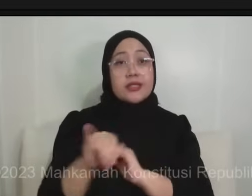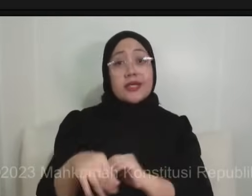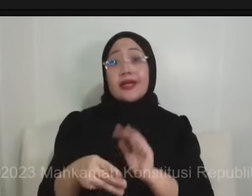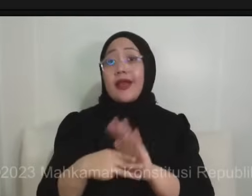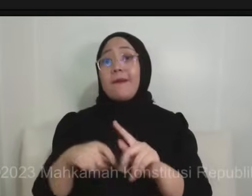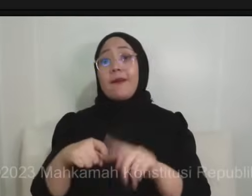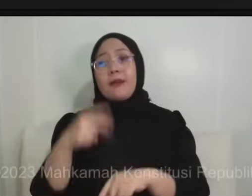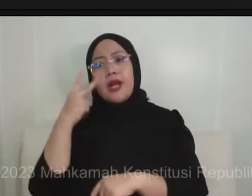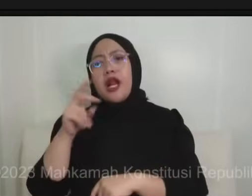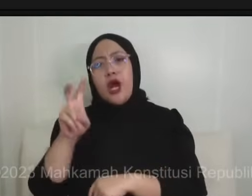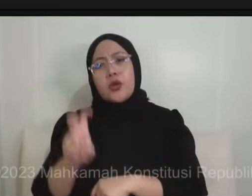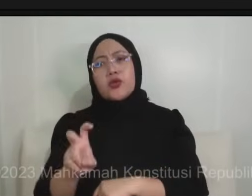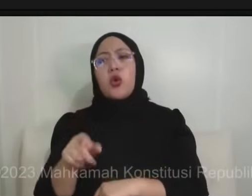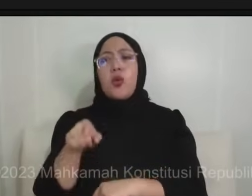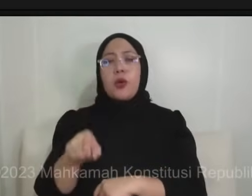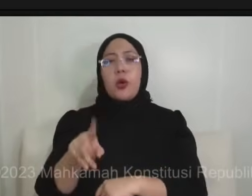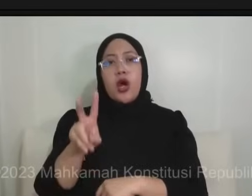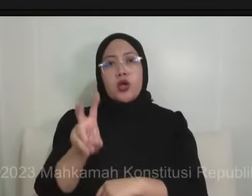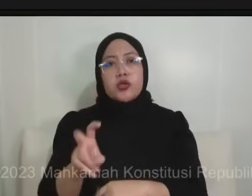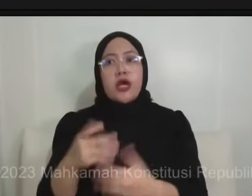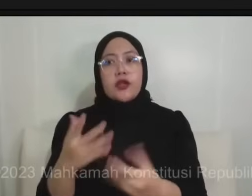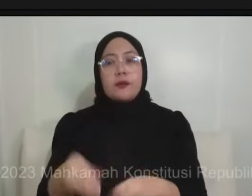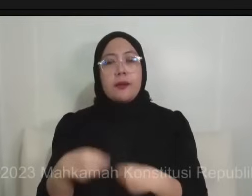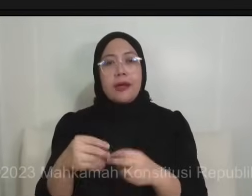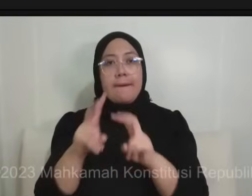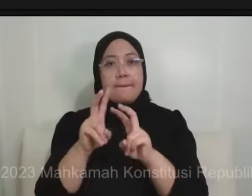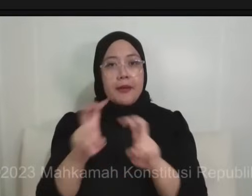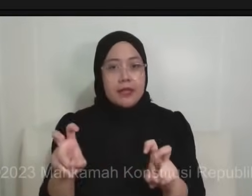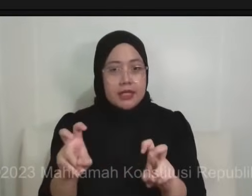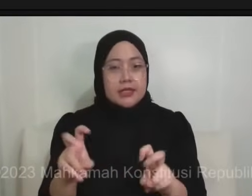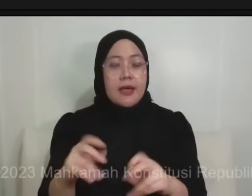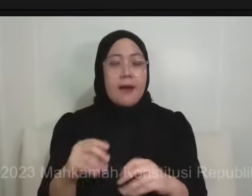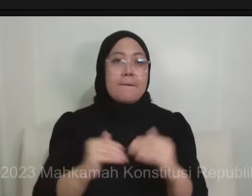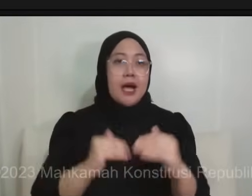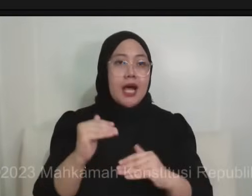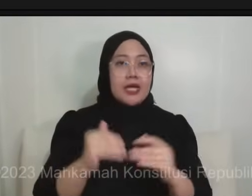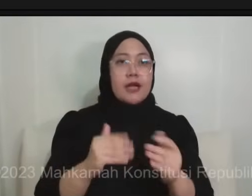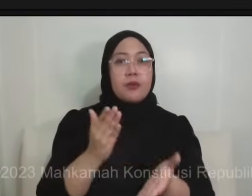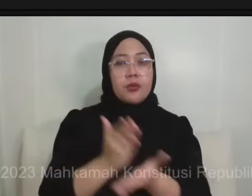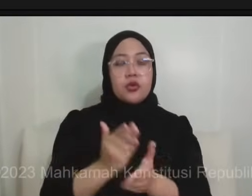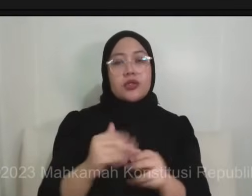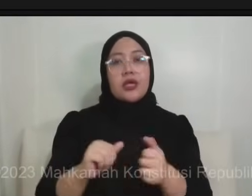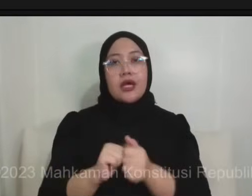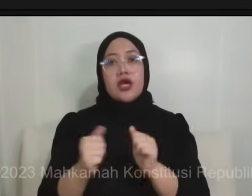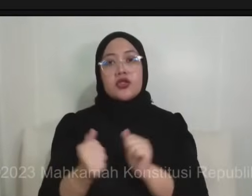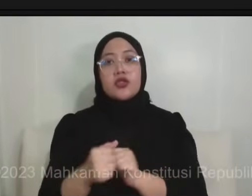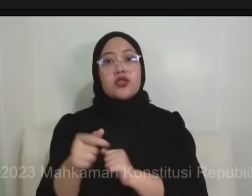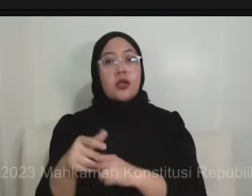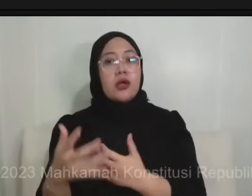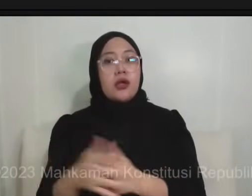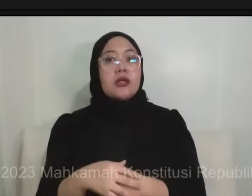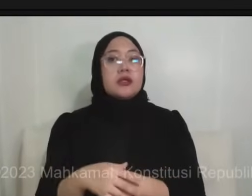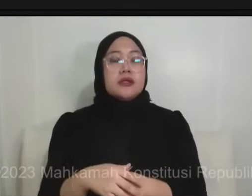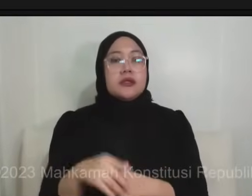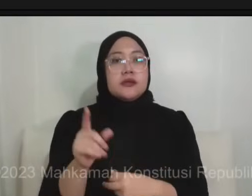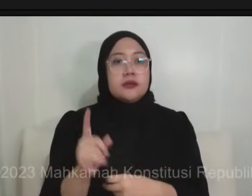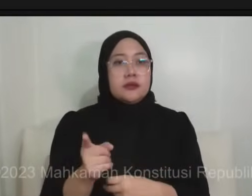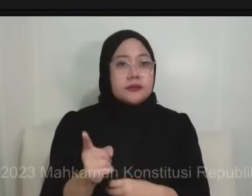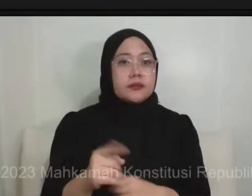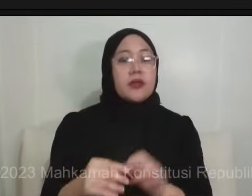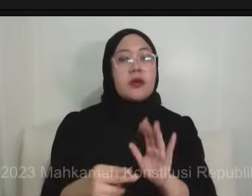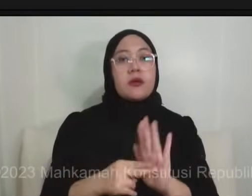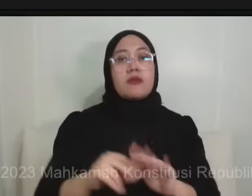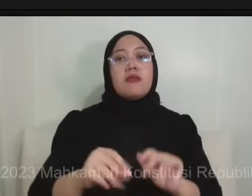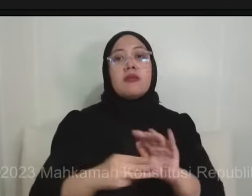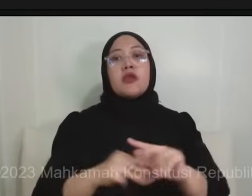untuk dan bahkan harus memeriksa mengadili dan memutus perkara tersebut antara lain apabila norma-norma tersebut